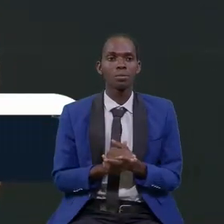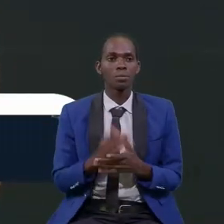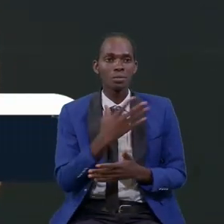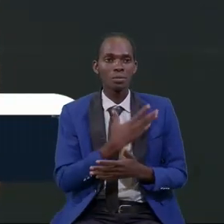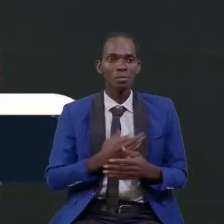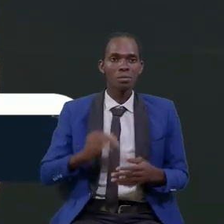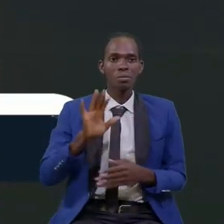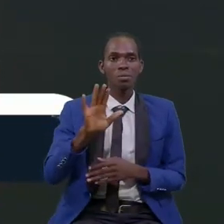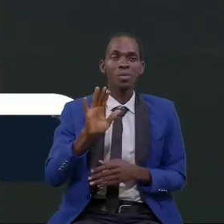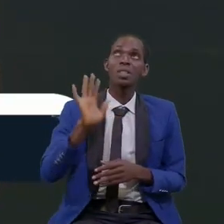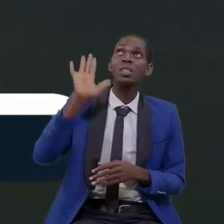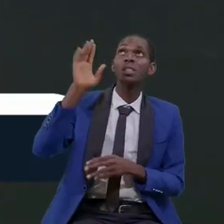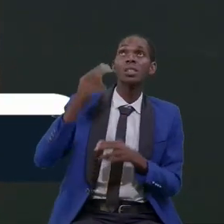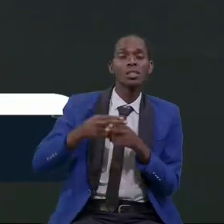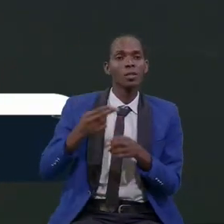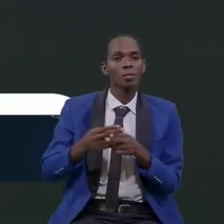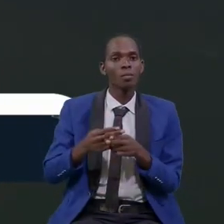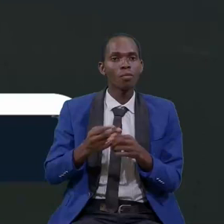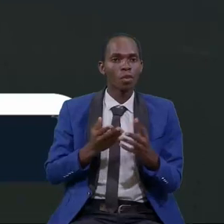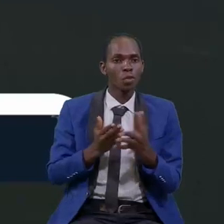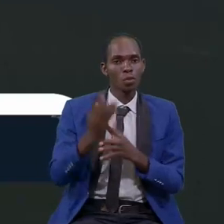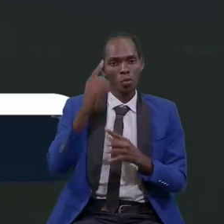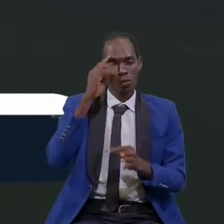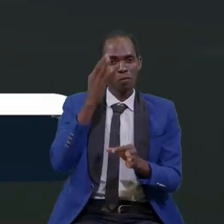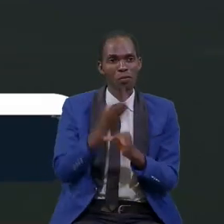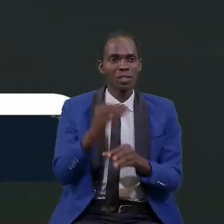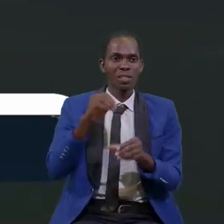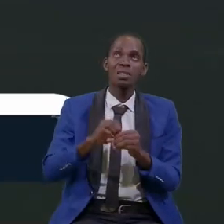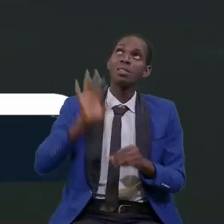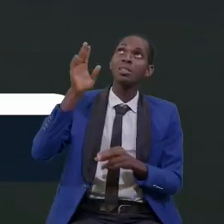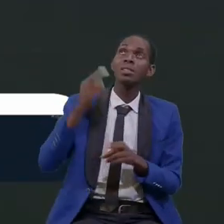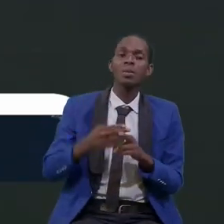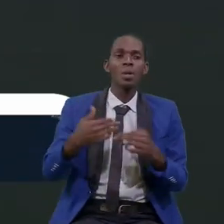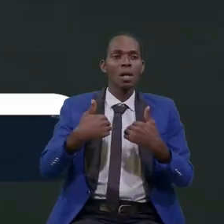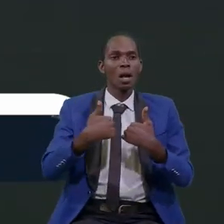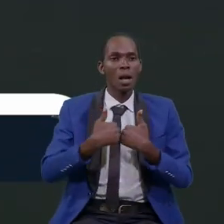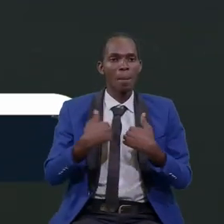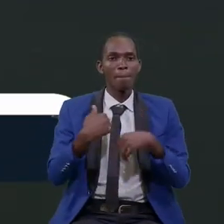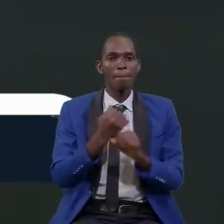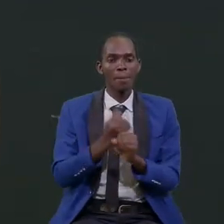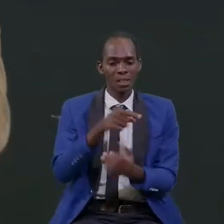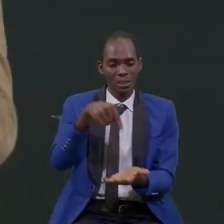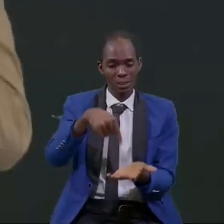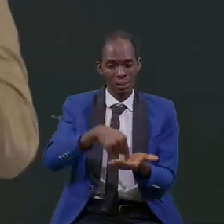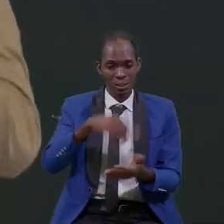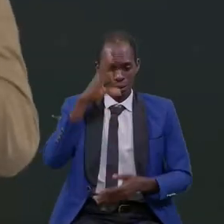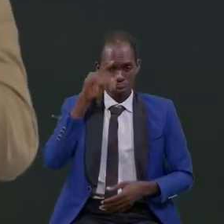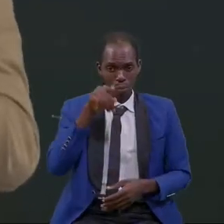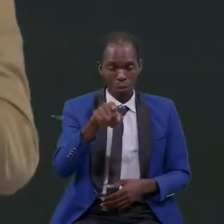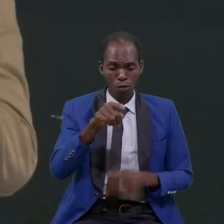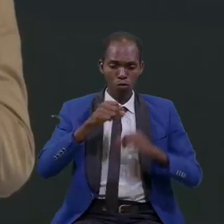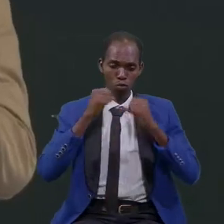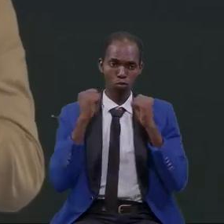16. C'est par la foi en son nom que son nom a raffermi celui que vous